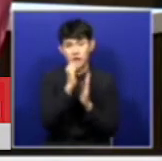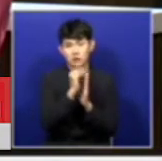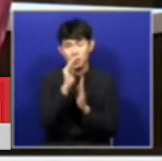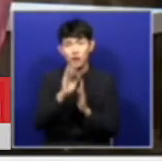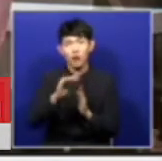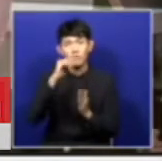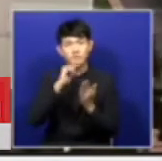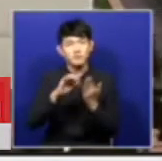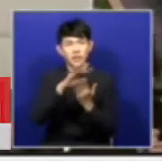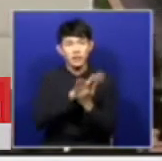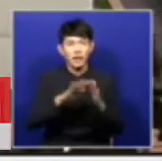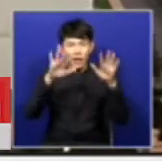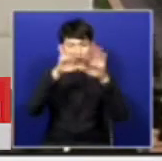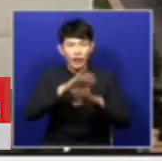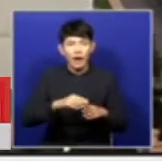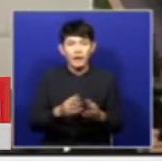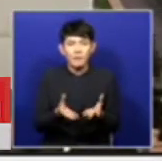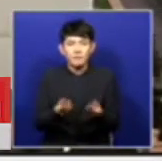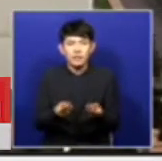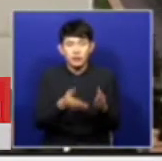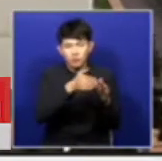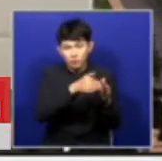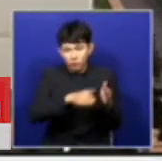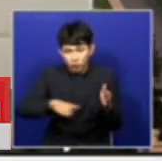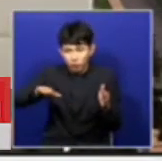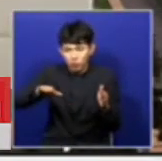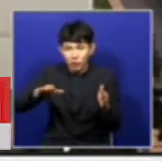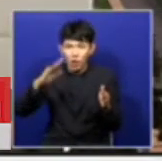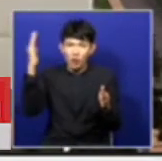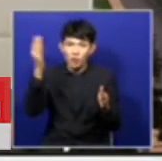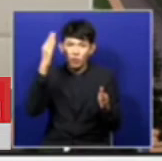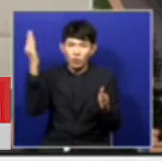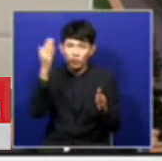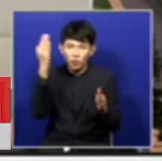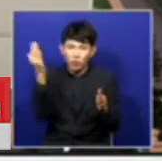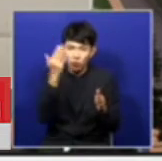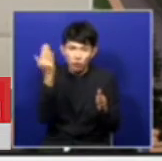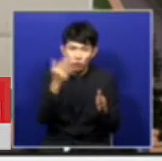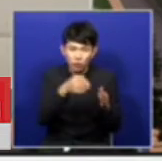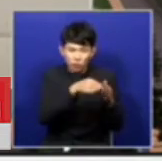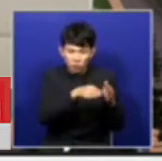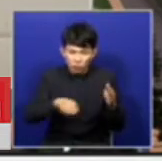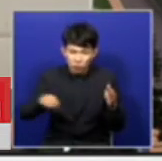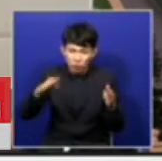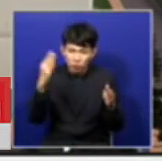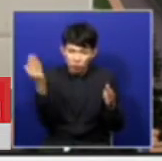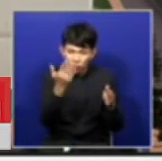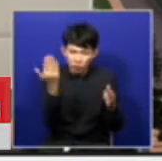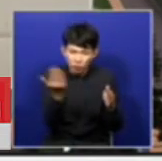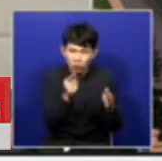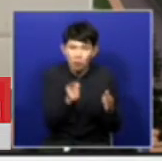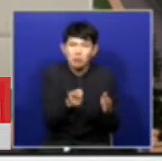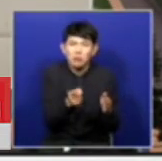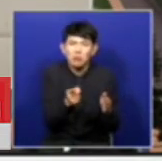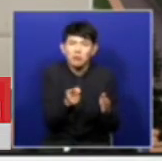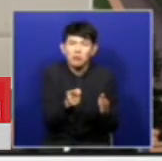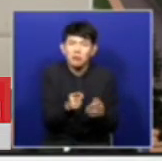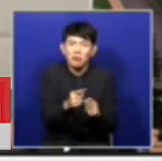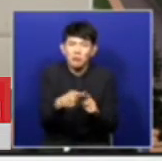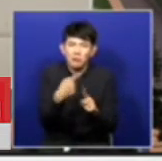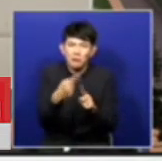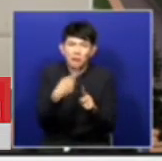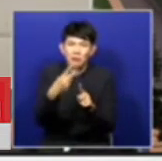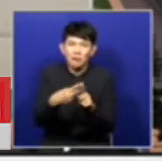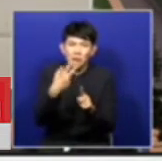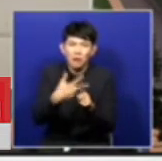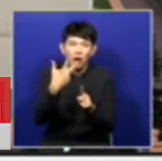ยเนี่ยเป็นแอ่งกระทะนะครับลมพัดมาเนี่ยหมอกควันมาขังอยู่ที่พื้นที่เนี่ยเป็นเวลาหลายเดือนนะครับวันนี้การแก้ไขปั